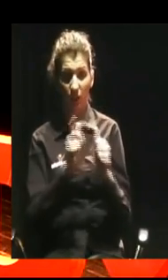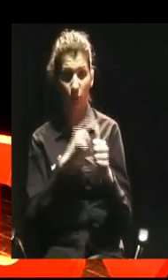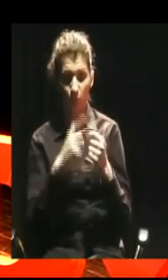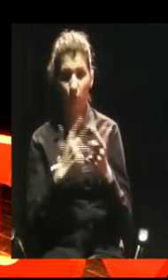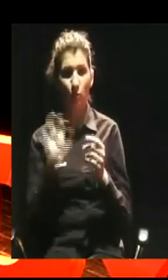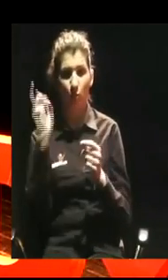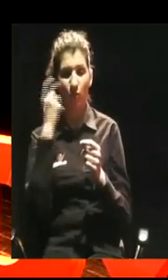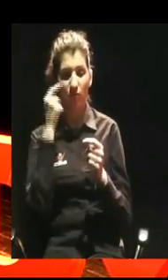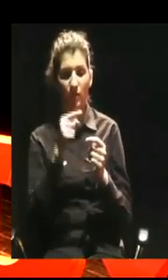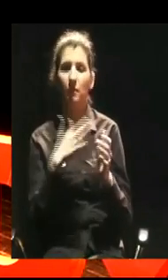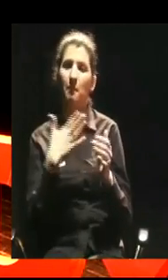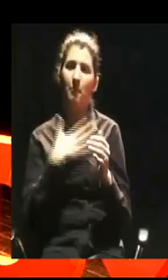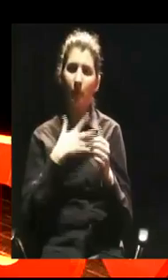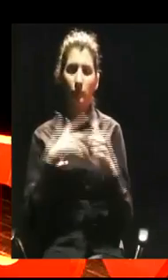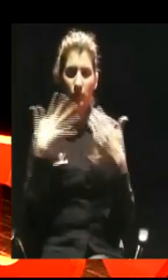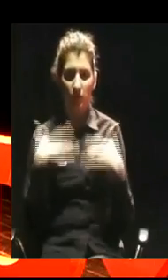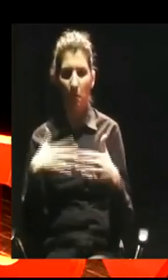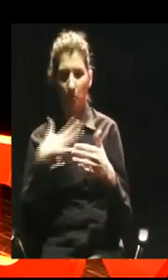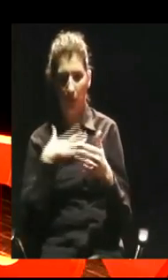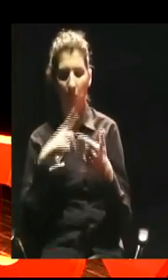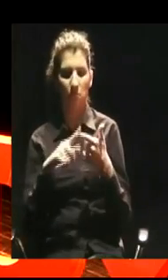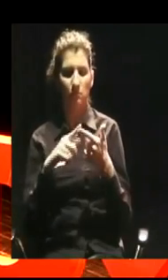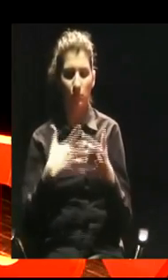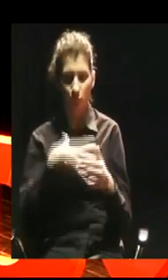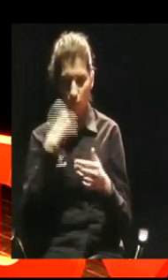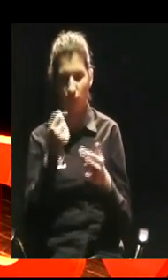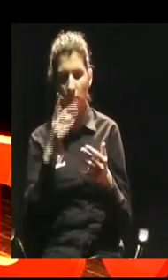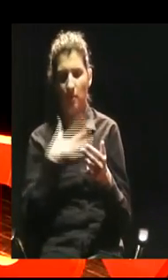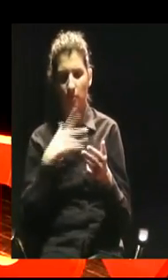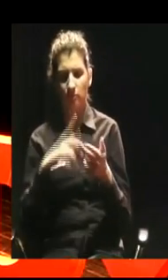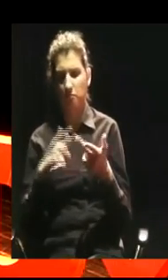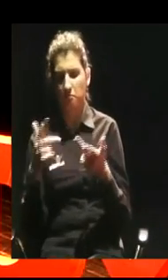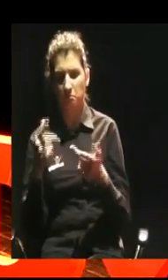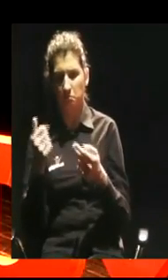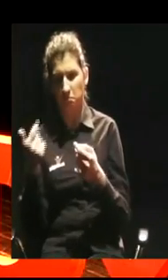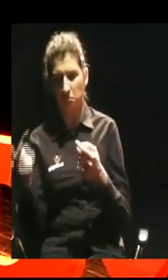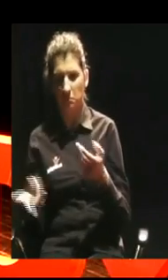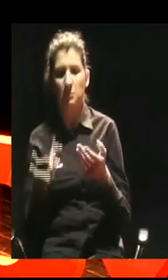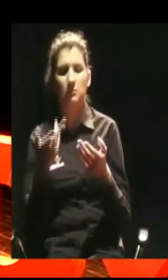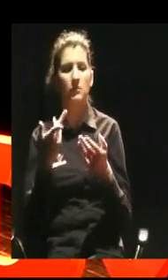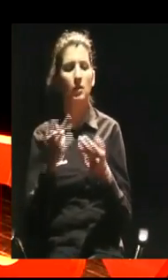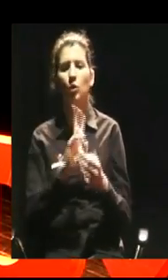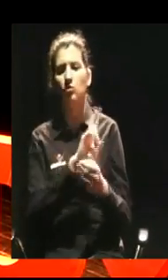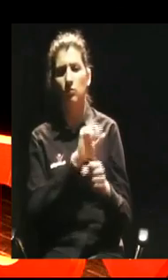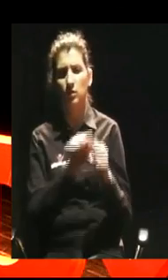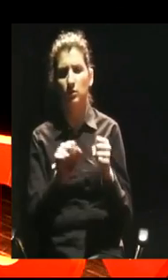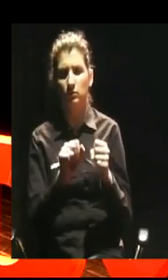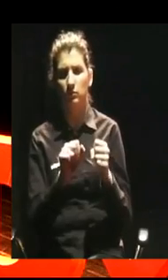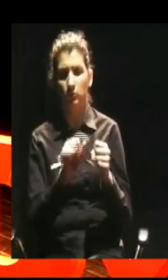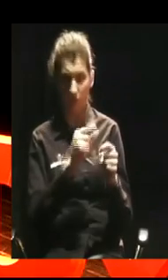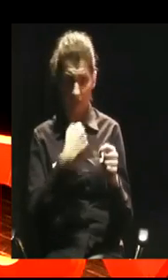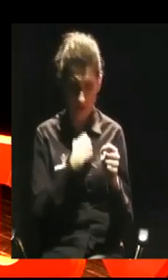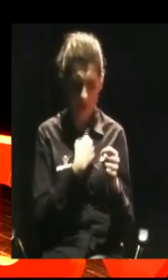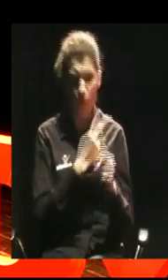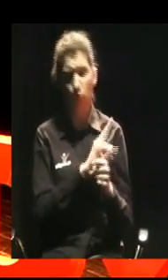Skoro ja mam ciało, skoro ja mam duszę, to kto to jest ten ktoś, kto wypowiada takie zdanie.